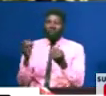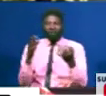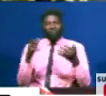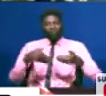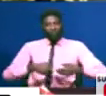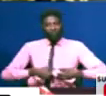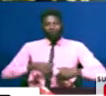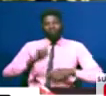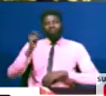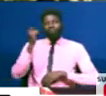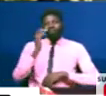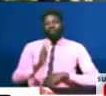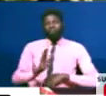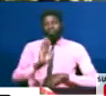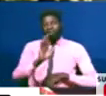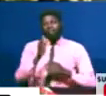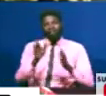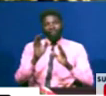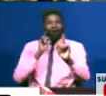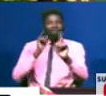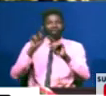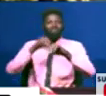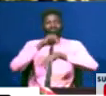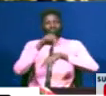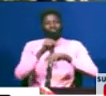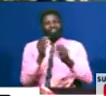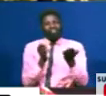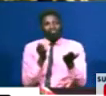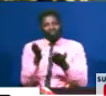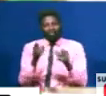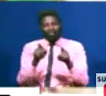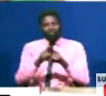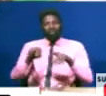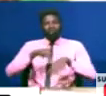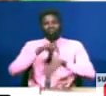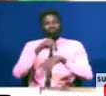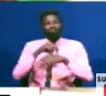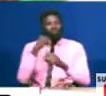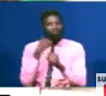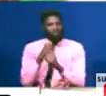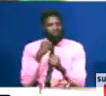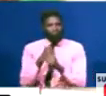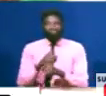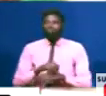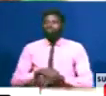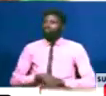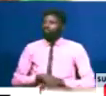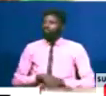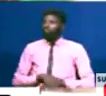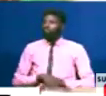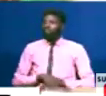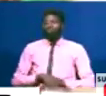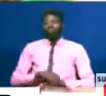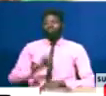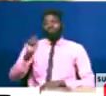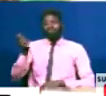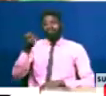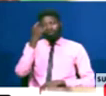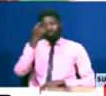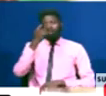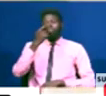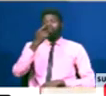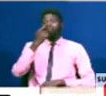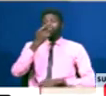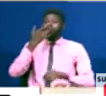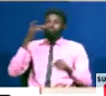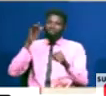their path to national service and national productivity. Rais aliahidi kwamba serikali itaongeza maradufu idadi ya